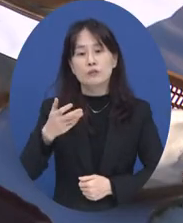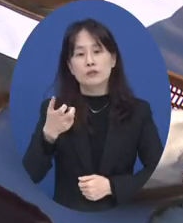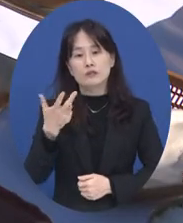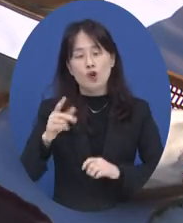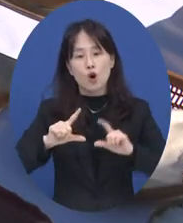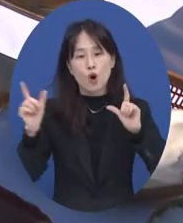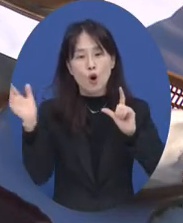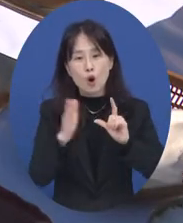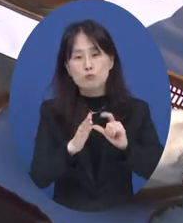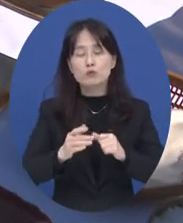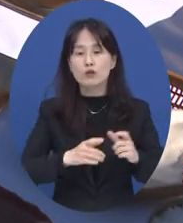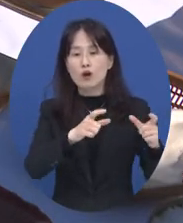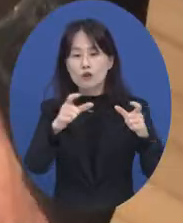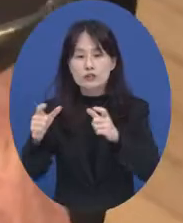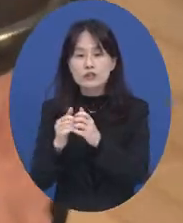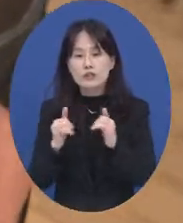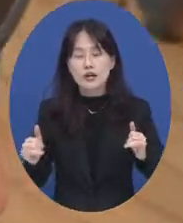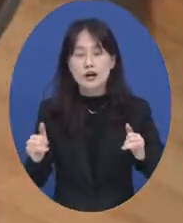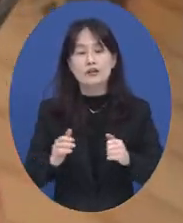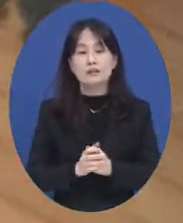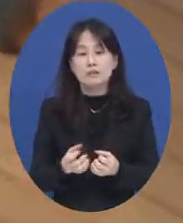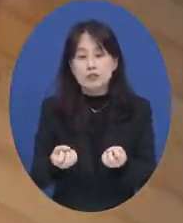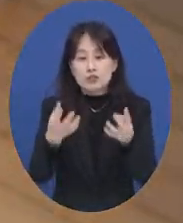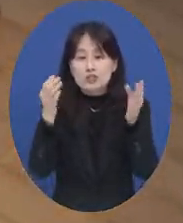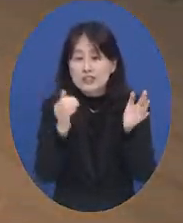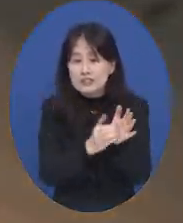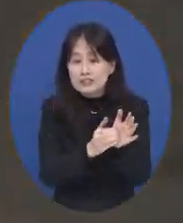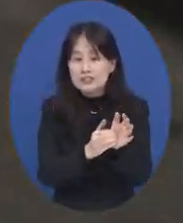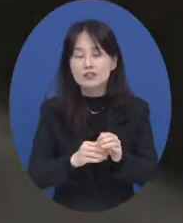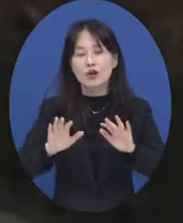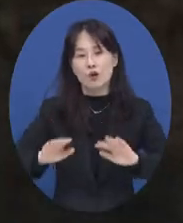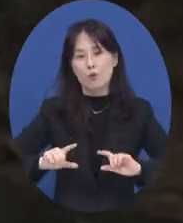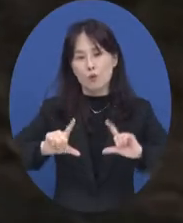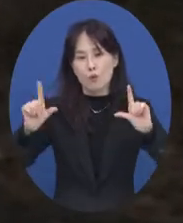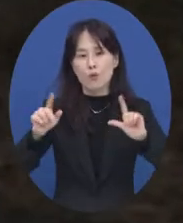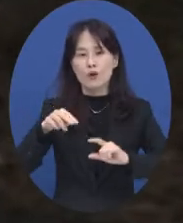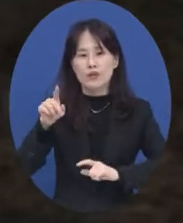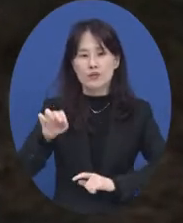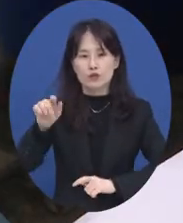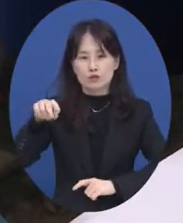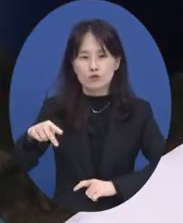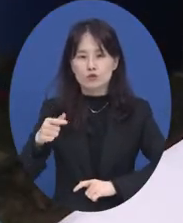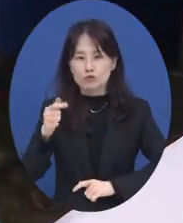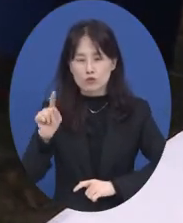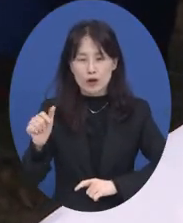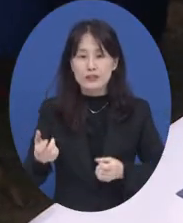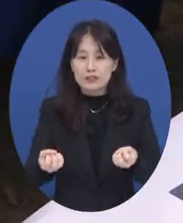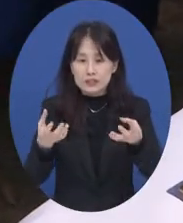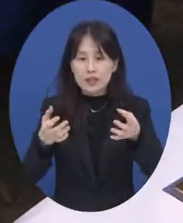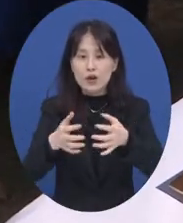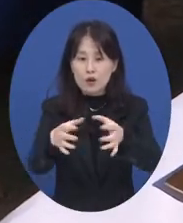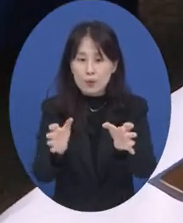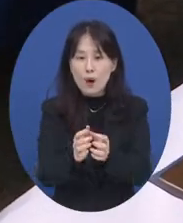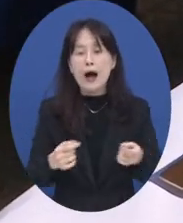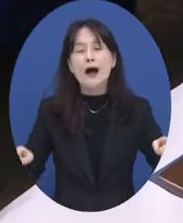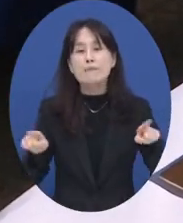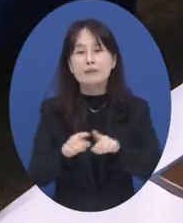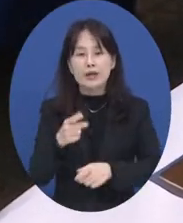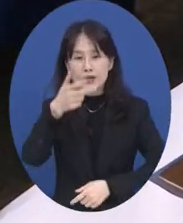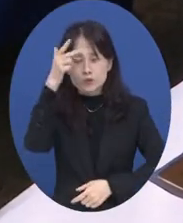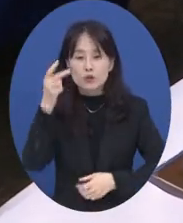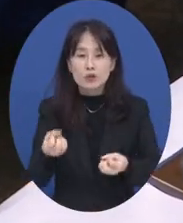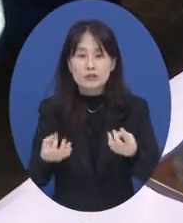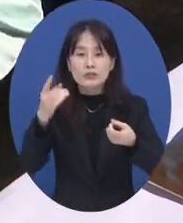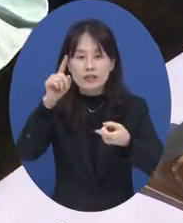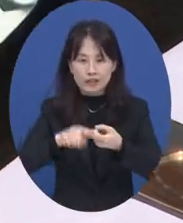1977년부터 지역 도예인들 중심으로 소박하게 지냈었는데 오랜 성균관 유도회와 함께 조선시대 왕실 제향을 따라